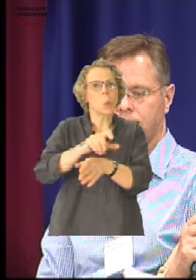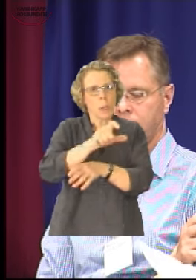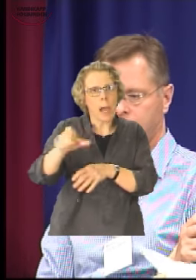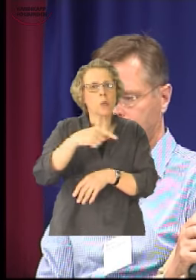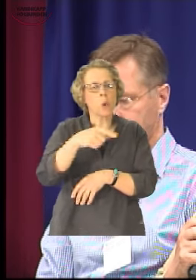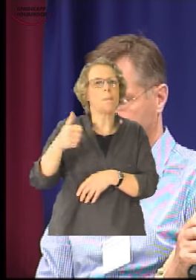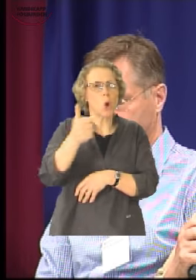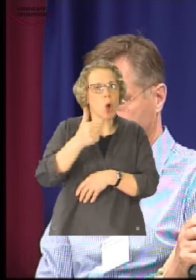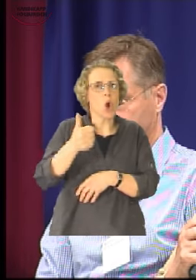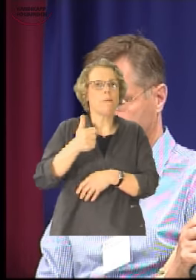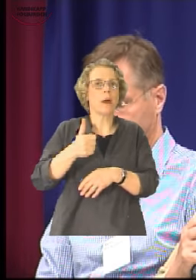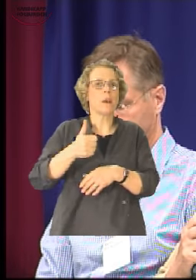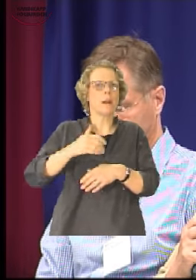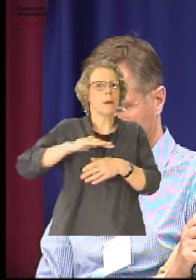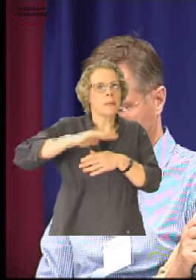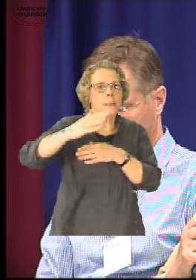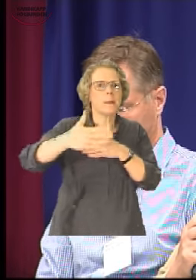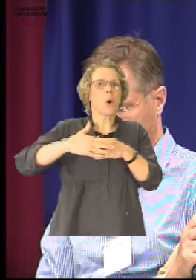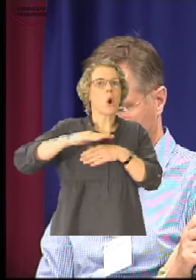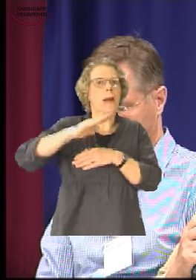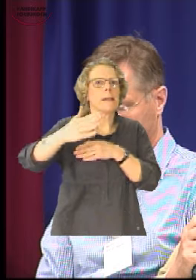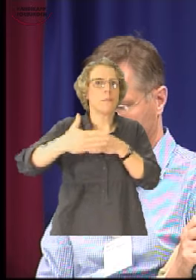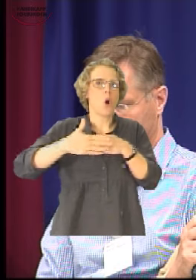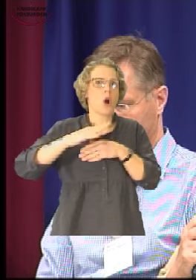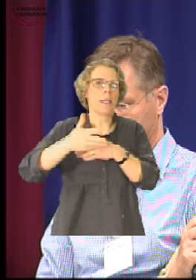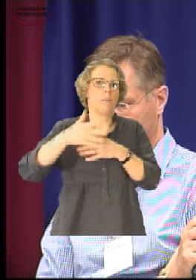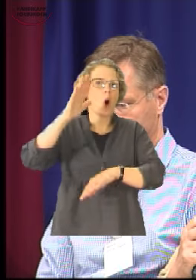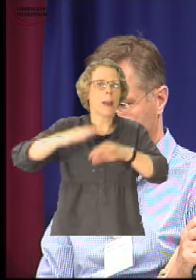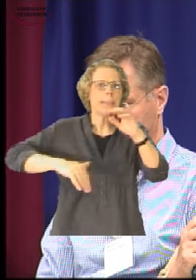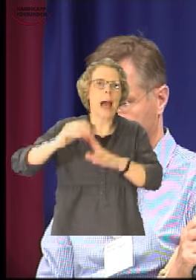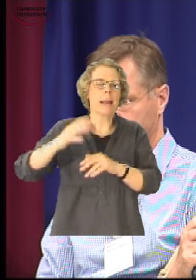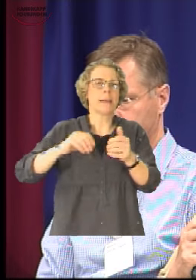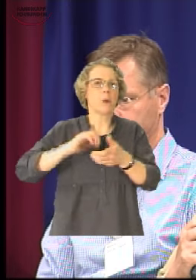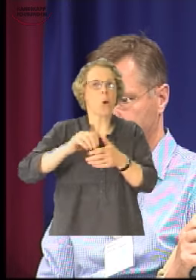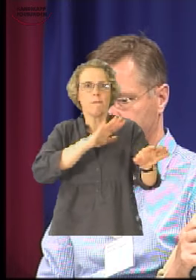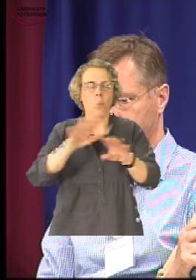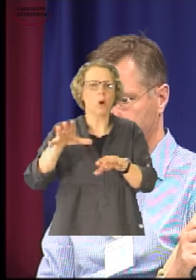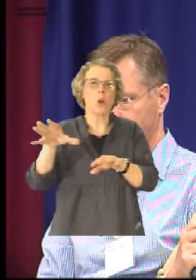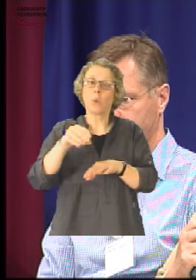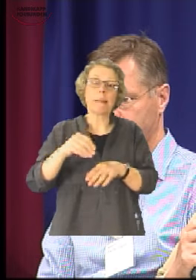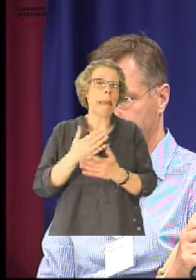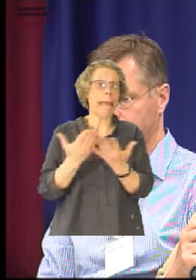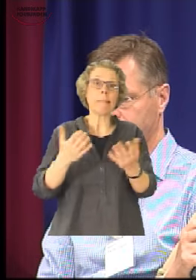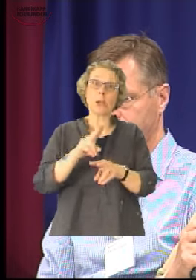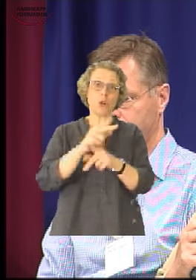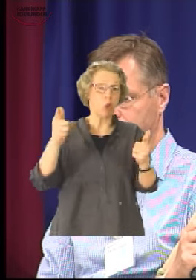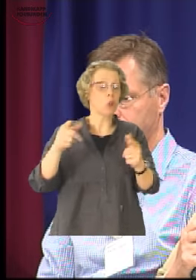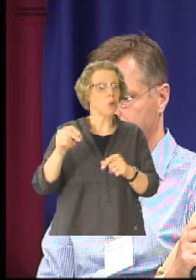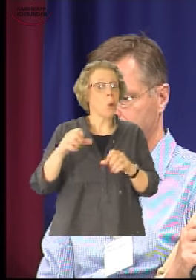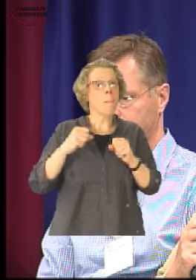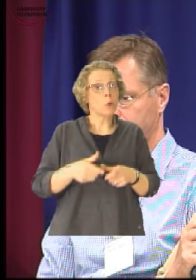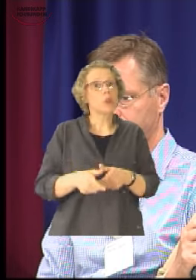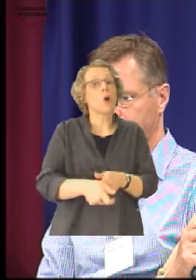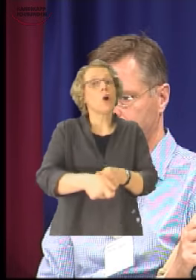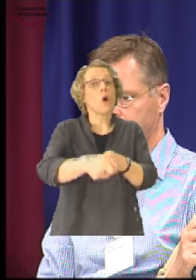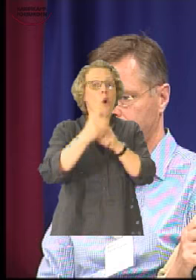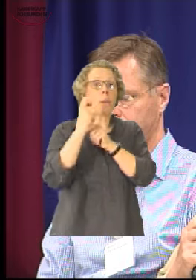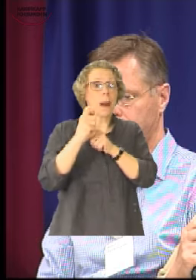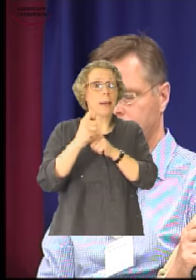behöver kontinuitet. Det är ju inget nytt. Och då måste man ju upphandla ett vårdval till exempel utifrån